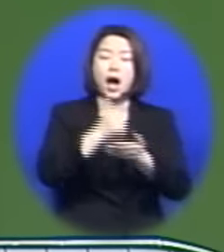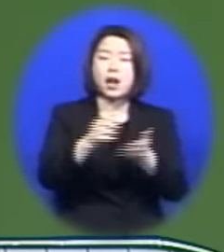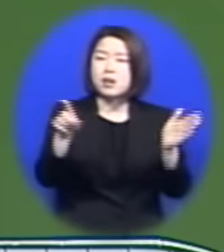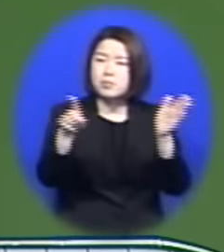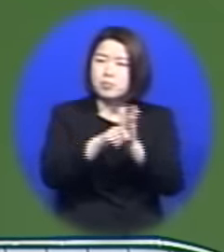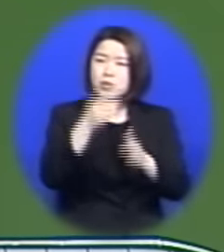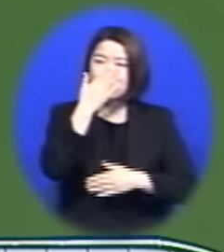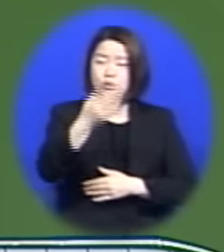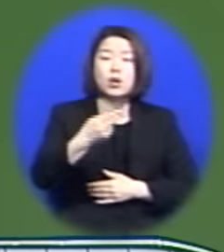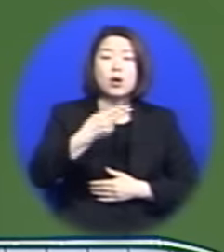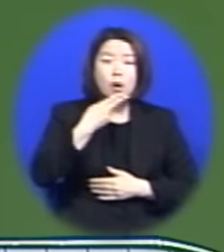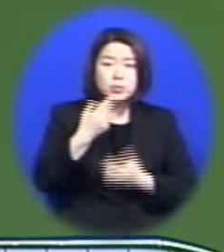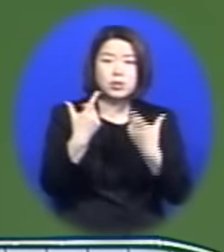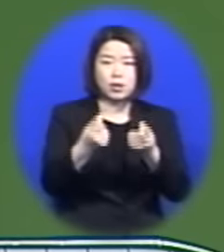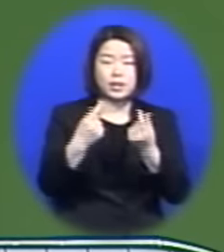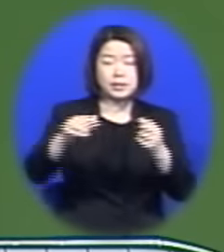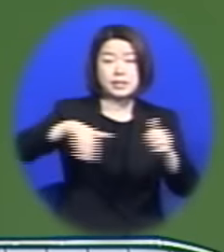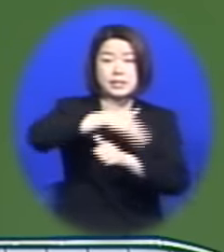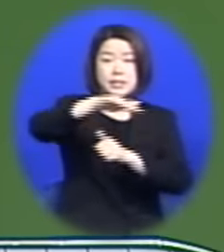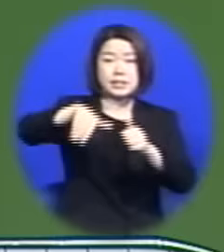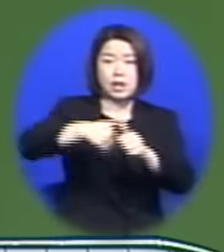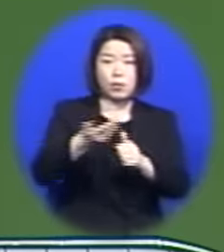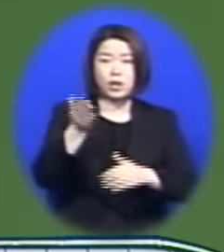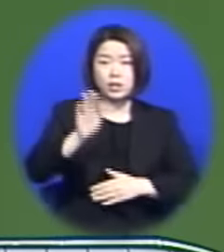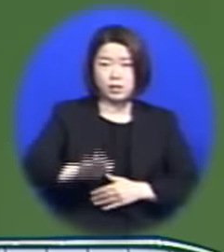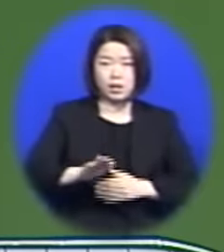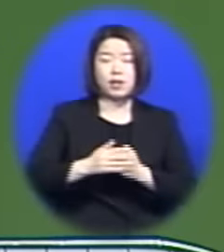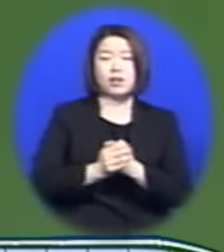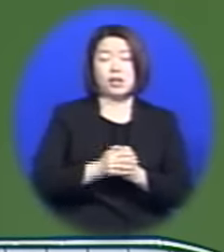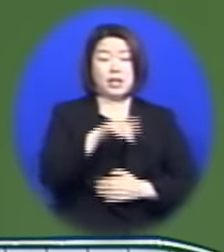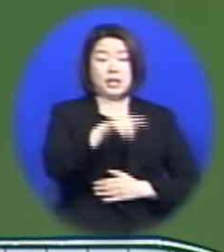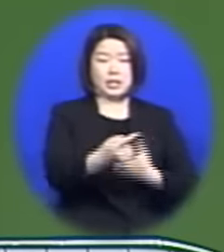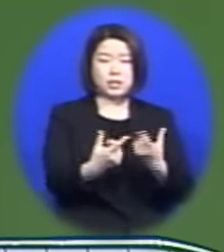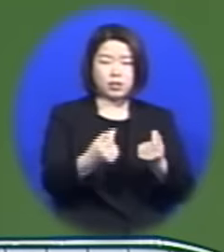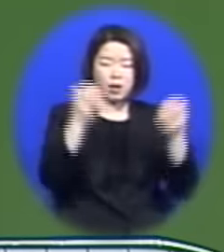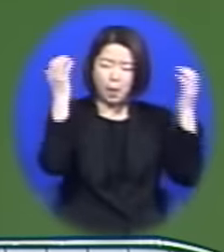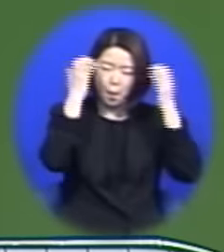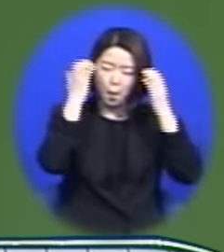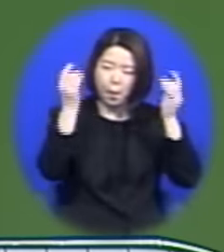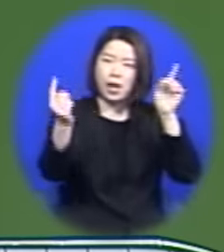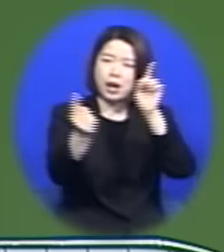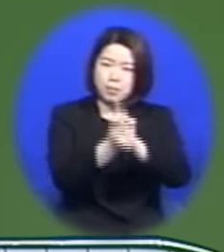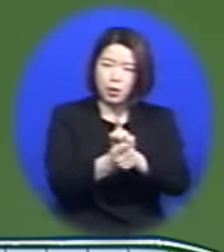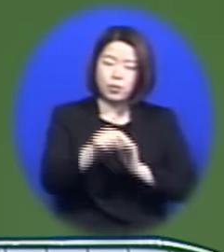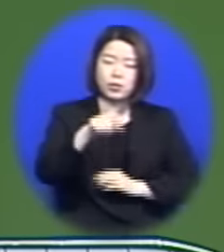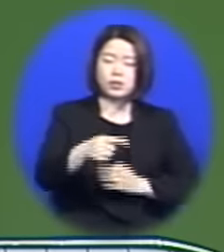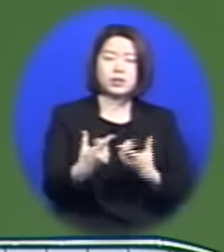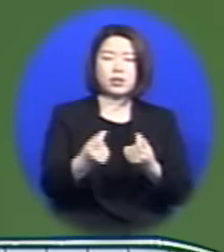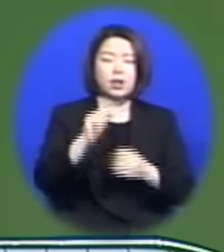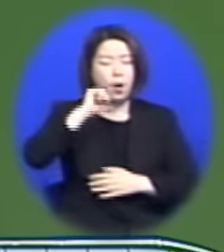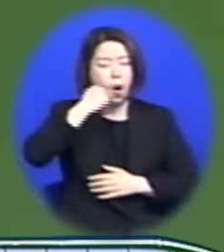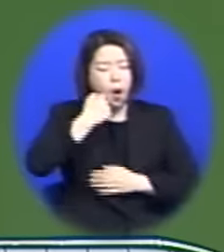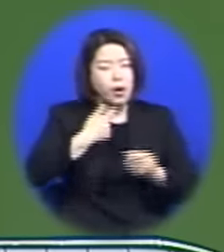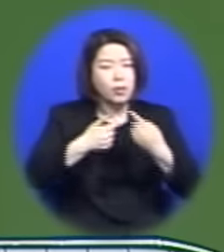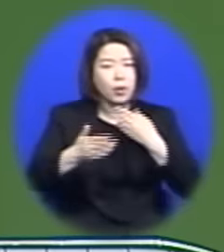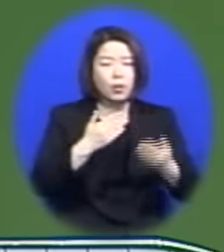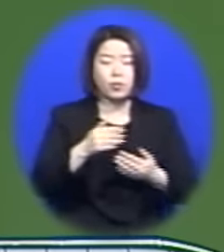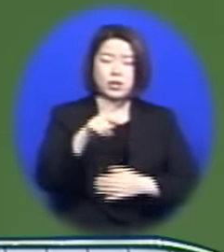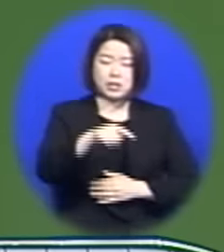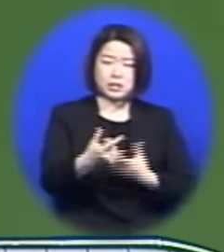없을 것 같은 상황인데 그렇게 고난을 당하고 그렇게 어려움을 겪고 그렇게